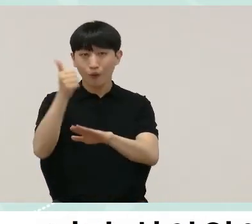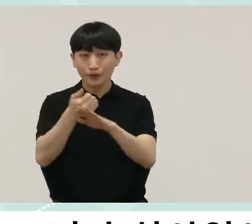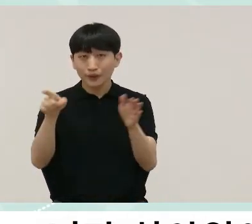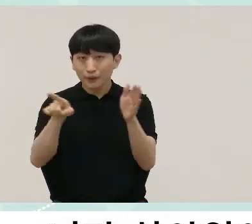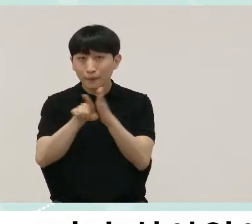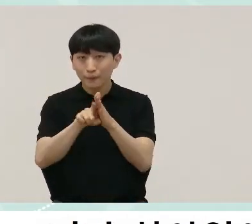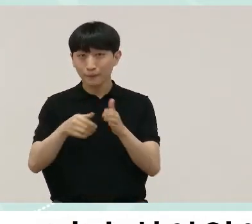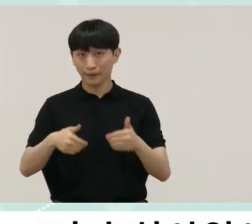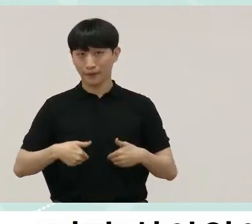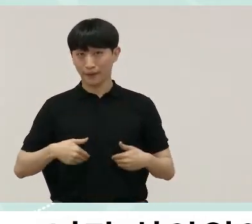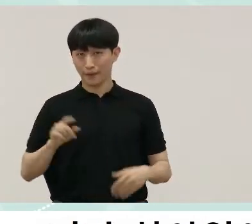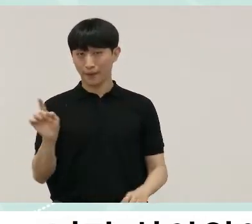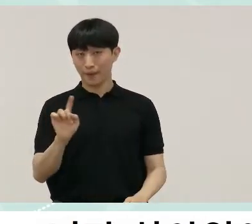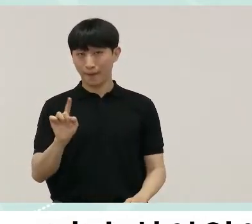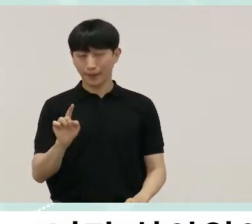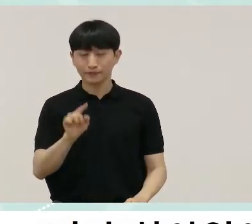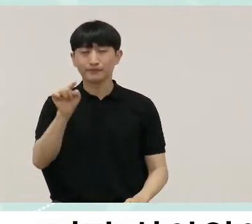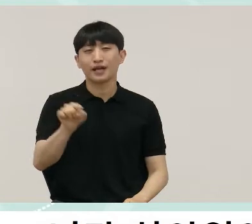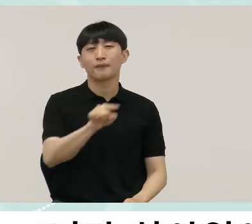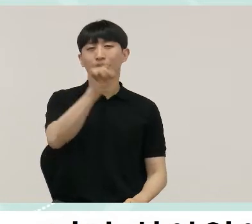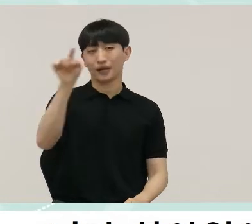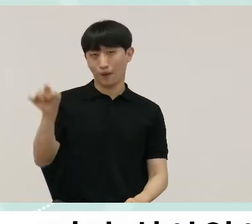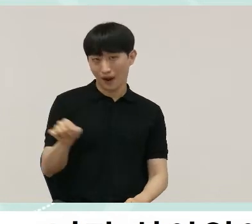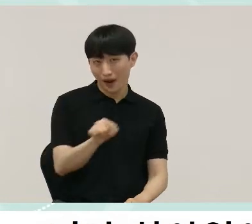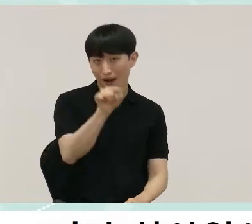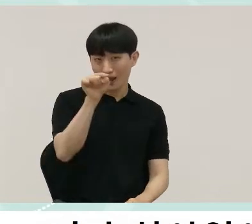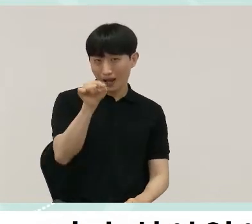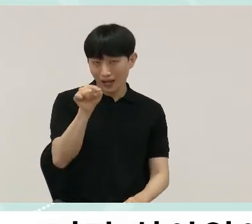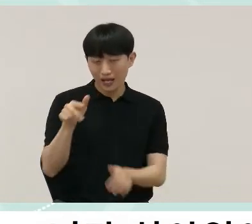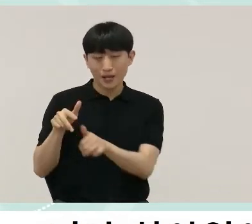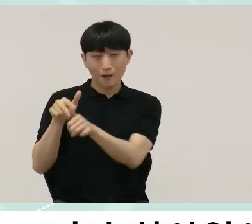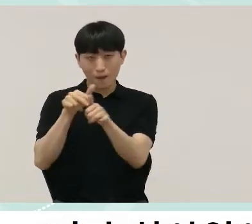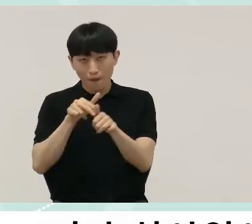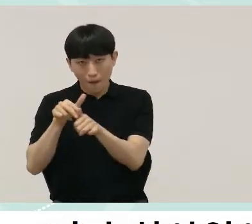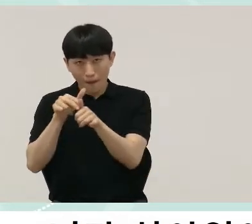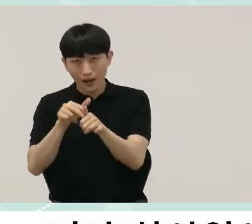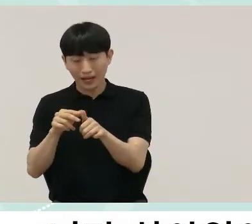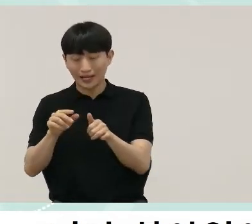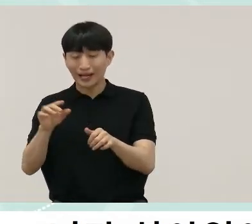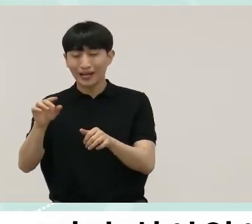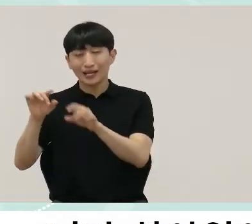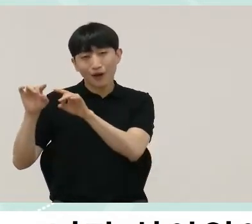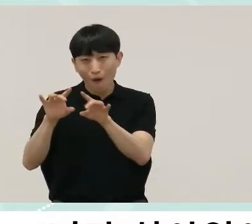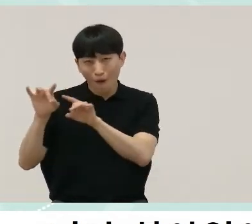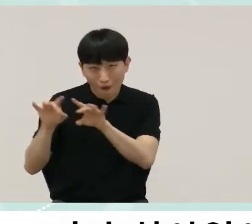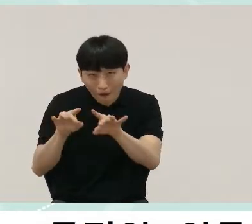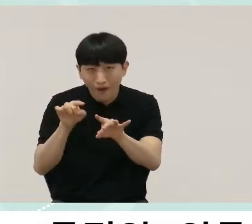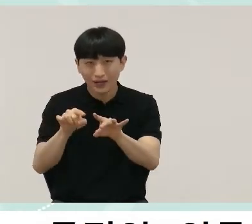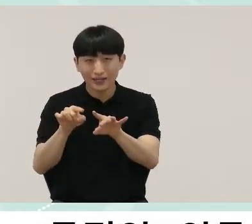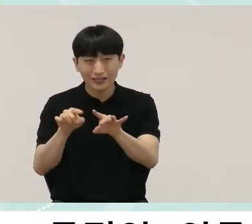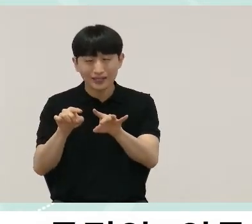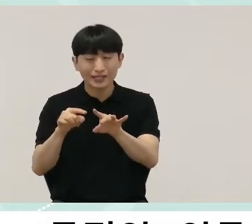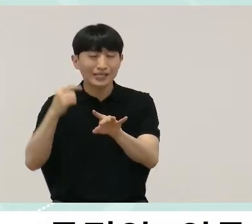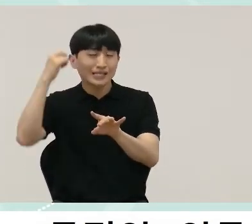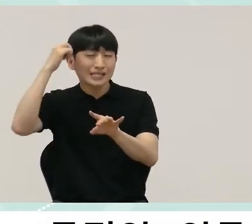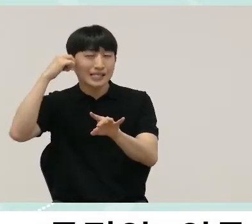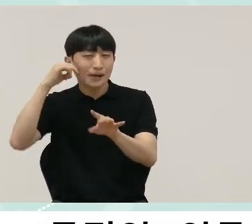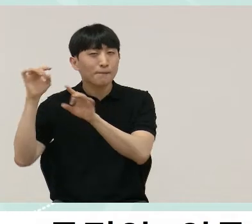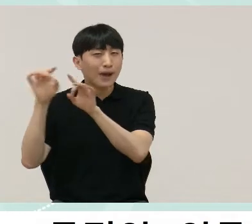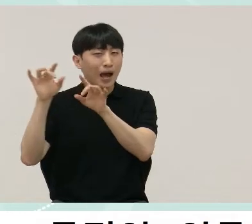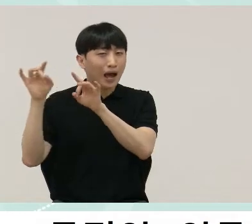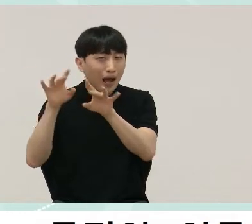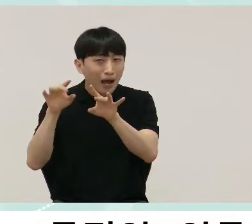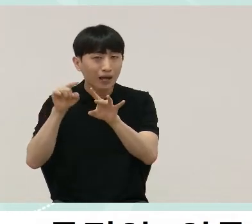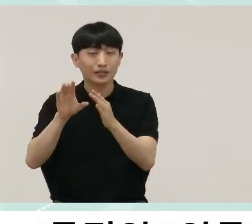한다면 우리가 달팽이관에 전극을 집어넣고 청각신경을 자극하는데 청각신경은 10%만